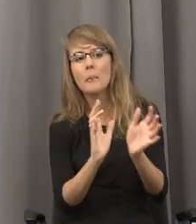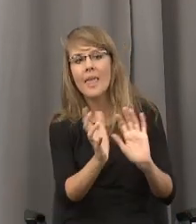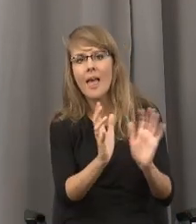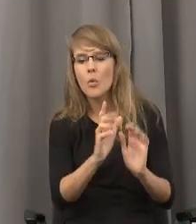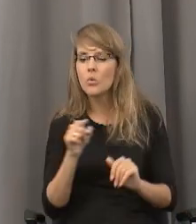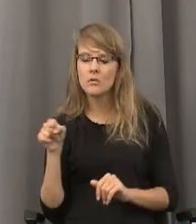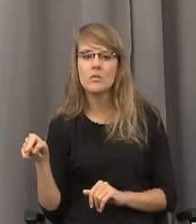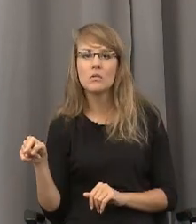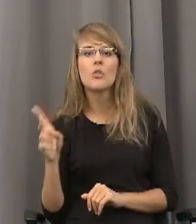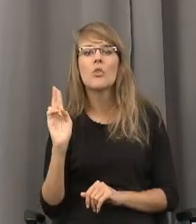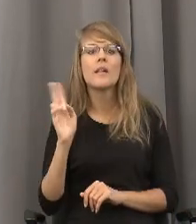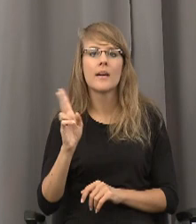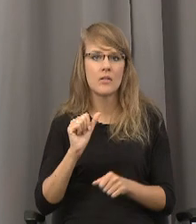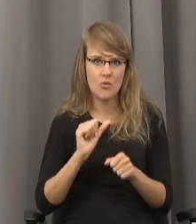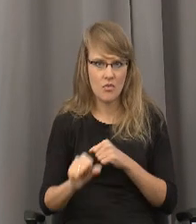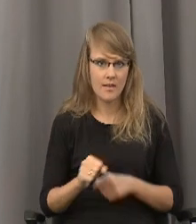Proszę zobaczyć,